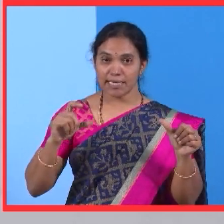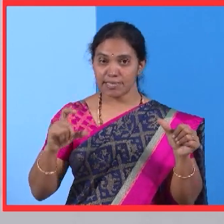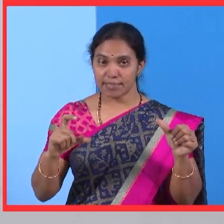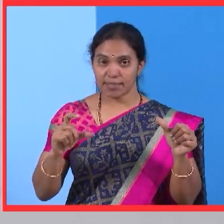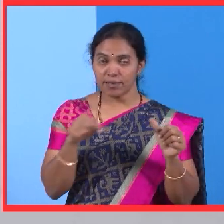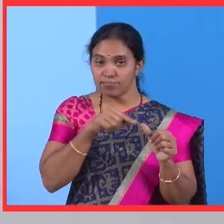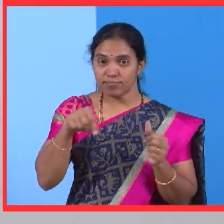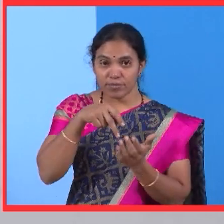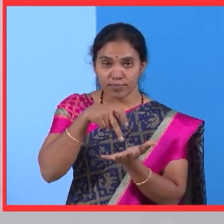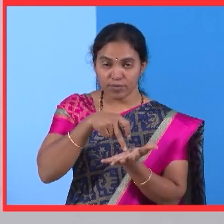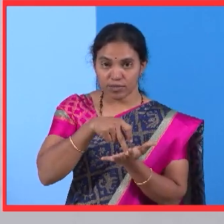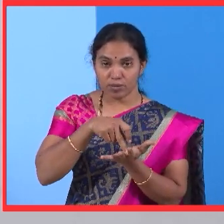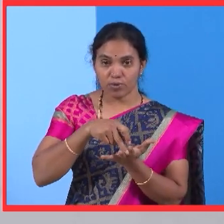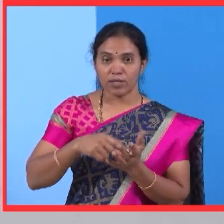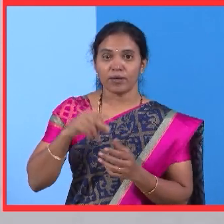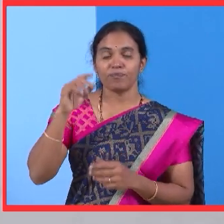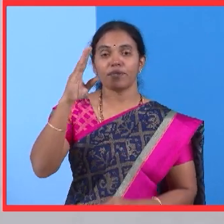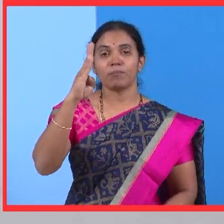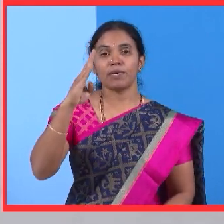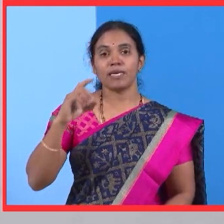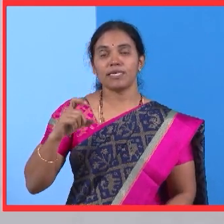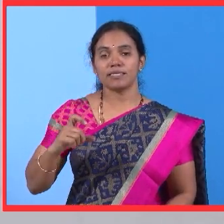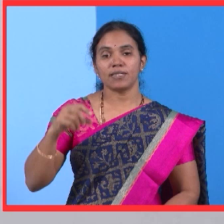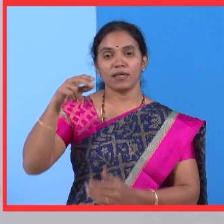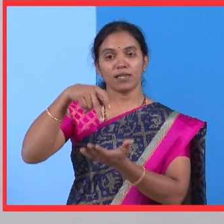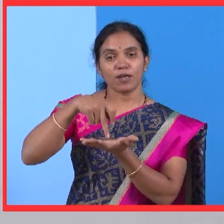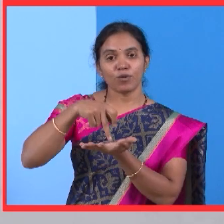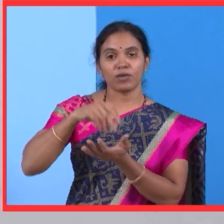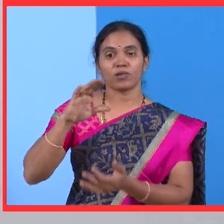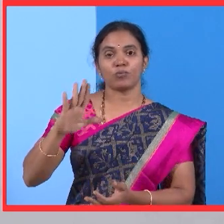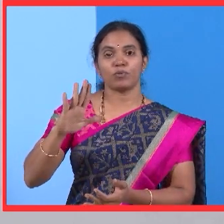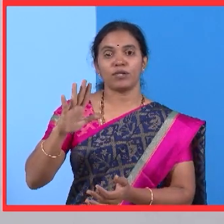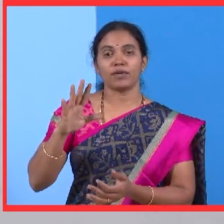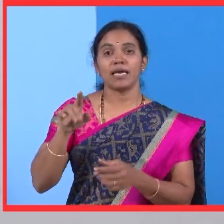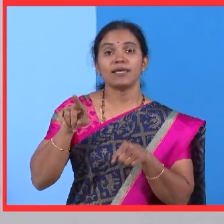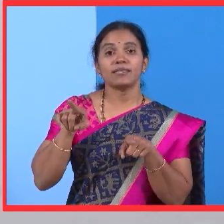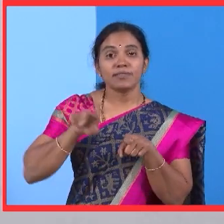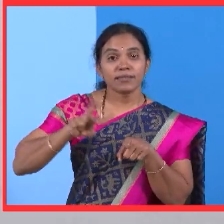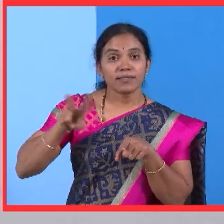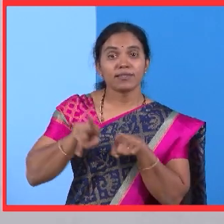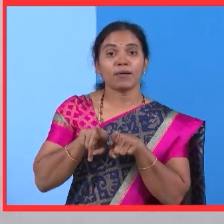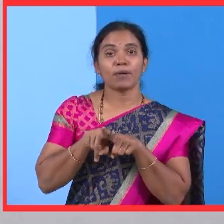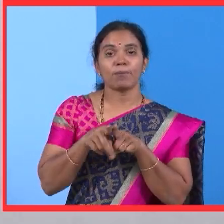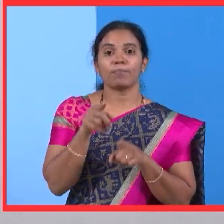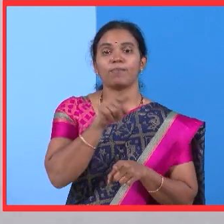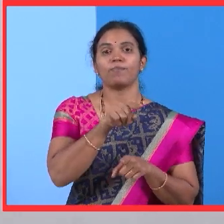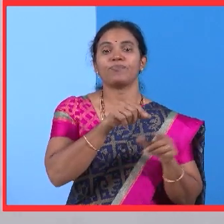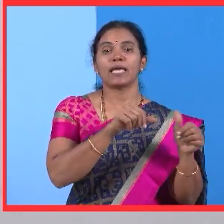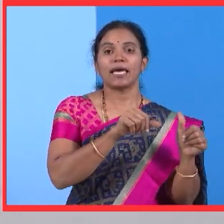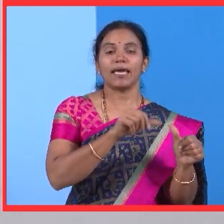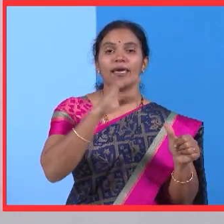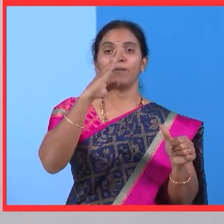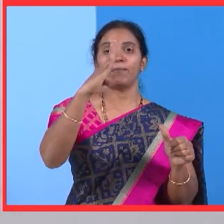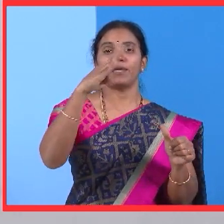அந்த செங்கோண முக்கோணத்தின் கர்ணத்தின் மையப்புள்ளியில் வெட்டி கொள்ளும். இந்த முடிவிலிருந்து நாம் எம்மோட